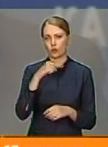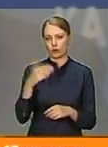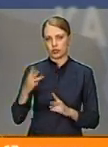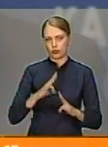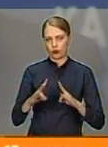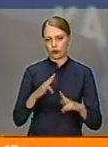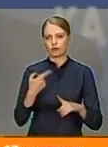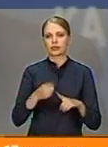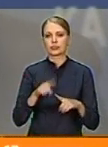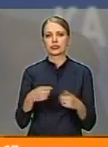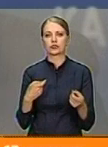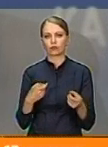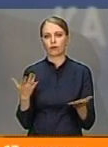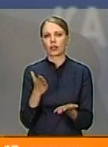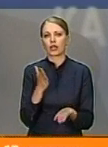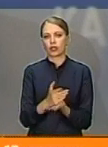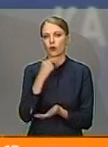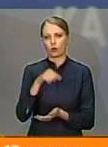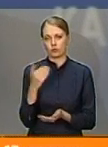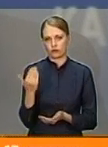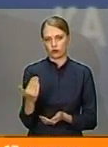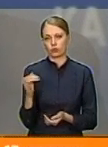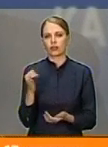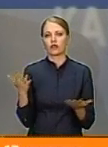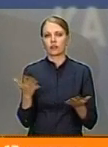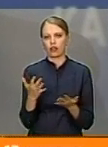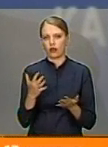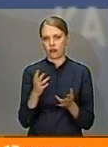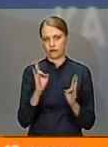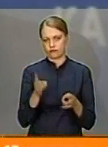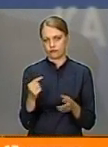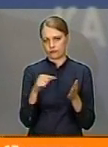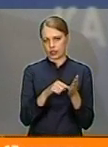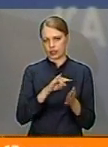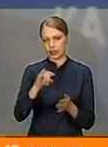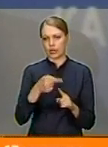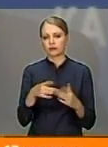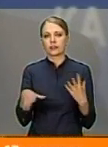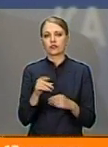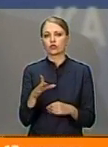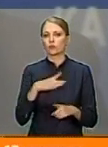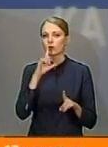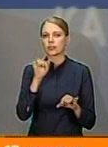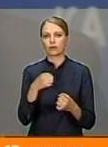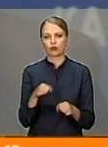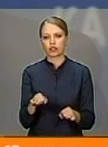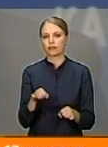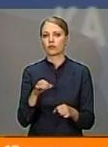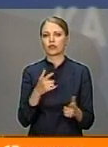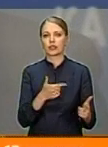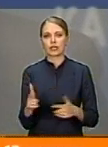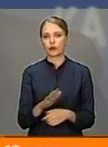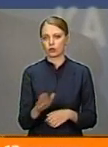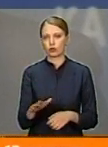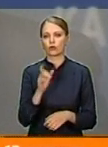бойовиками. Це зброя, яка є російською і яка вразила літак. Це те, що було неможливо